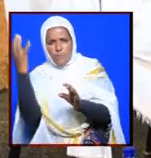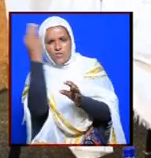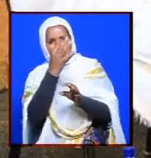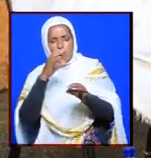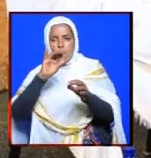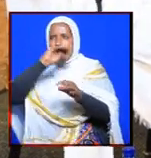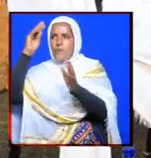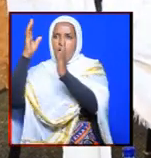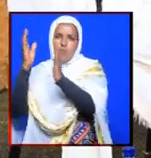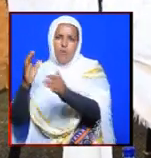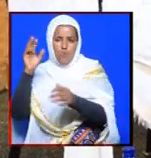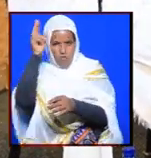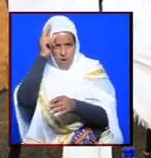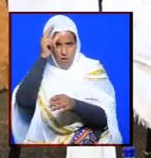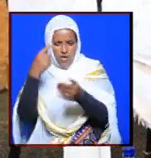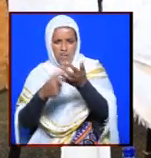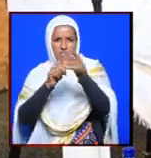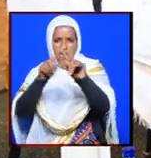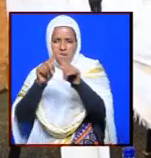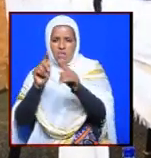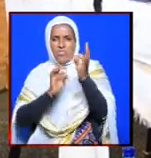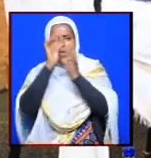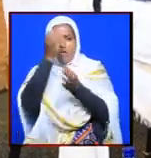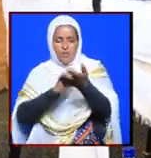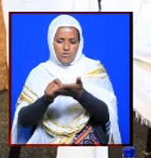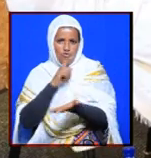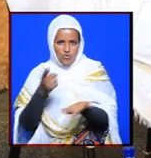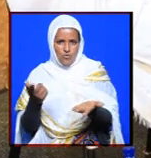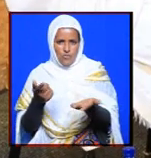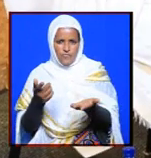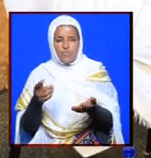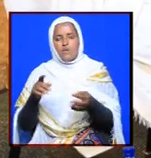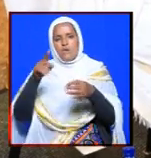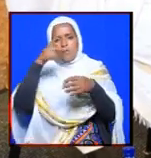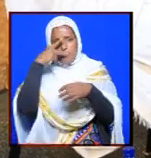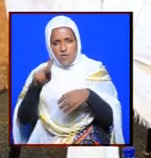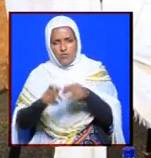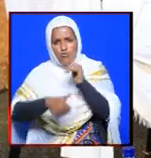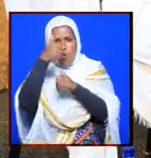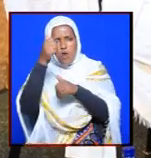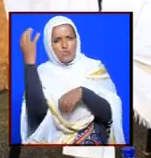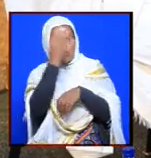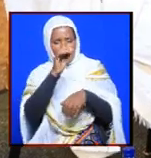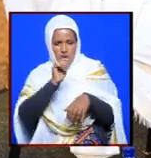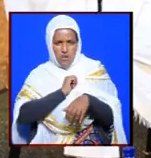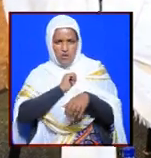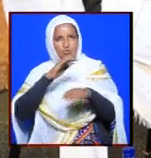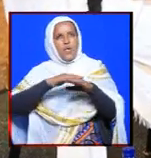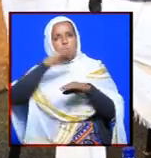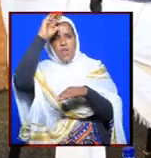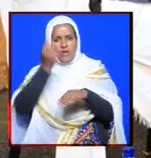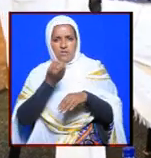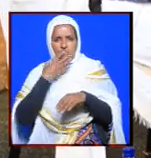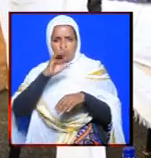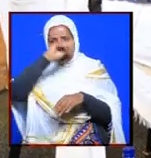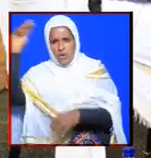ፕሮቴስታንታዊነት የሚሰብከው ምዕራባዊ ባህል ነው። ይሄ የተለያየ ታሪክ አጥኚዎች ያሉት ነው። ፕሮቴስታንት ሚስዮናውያን በዋናነት የሚሰብኩት የራሳቸውን የባህል የበላይነት